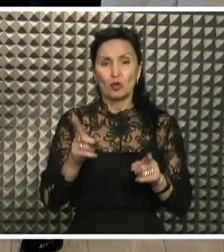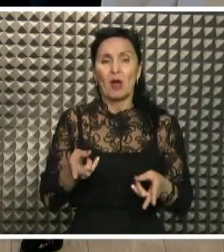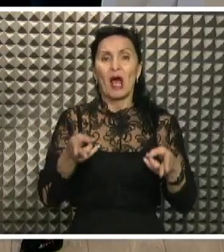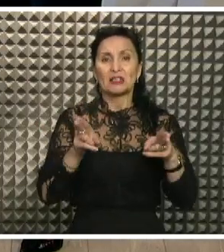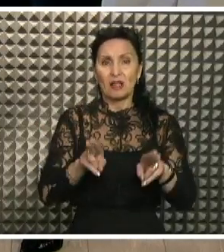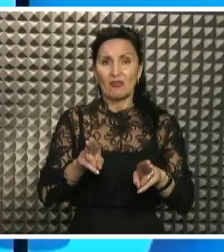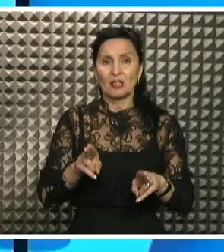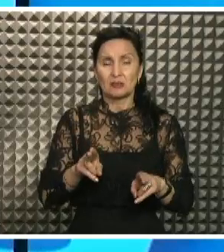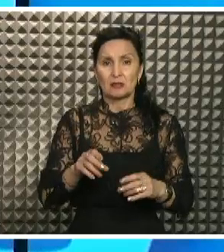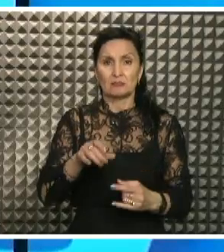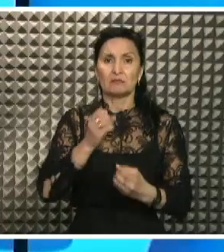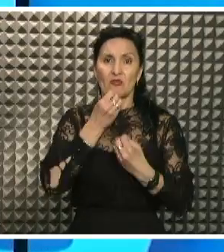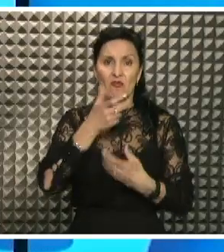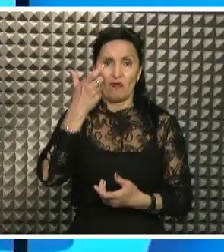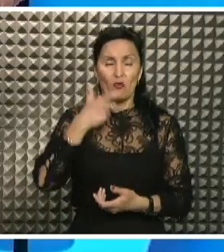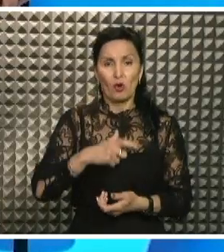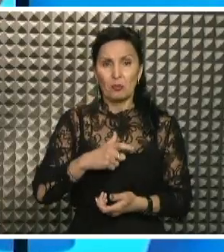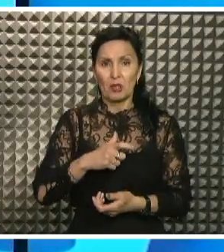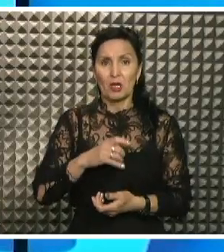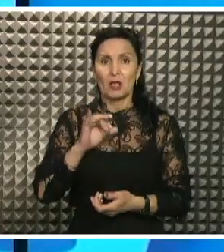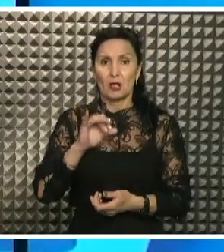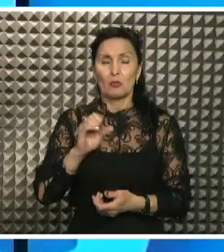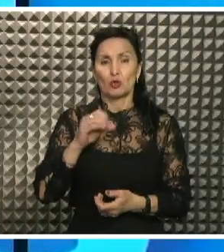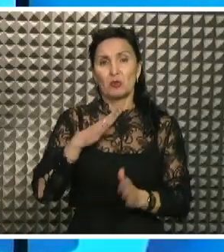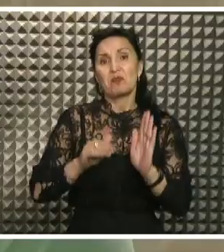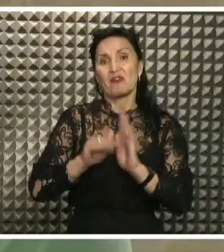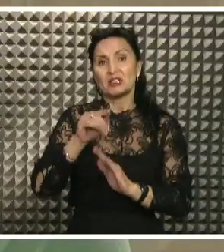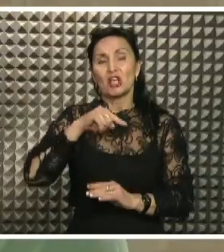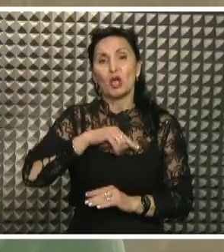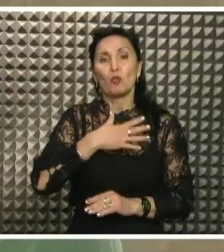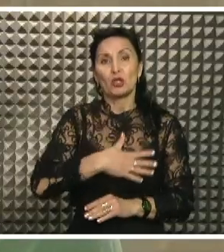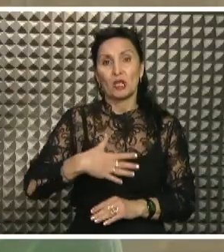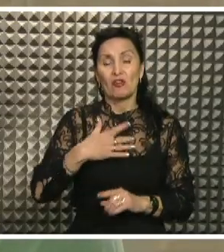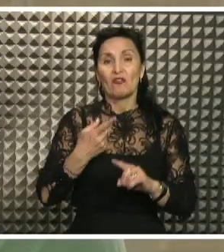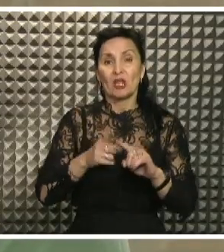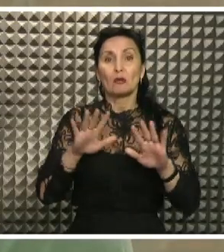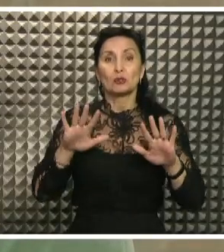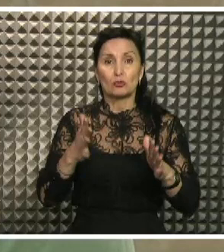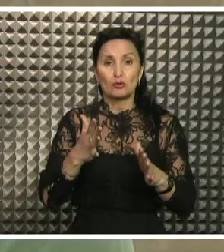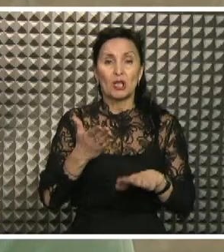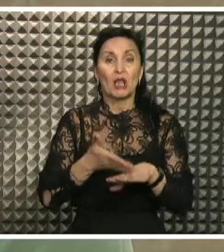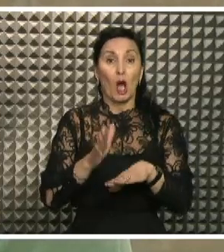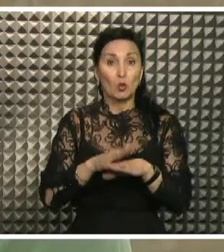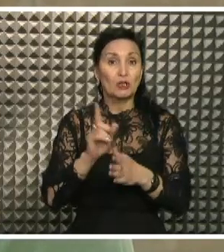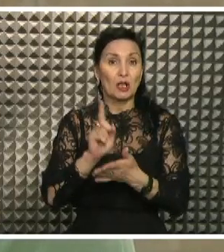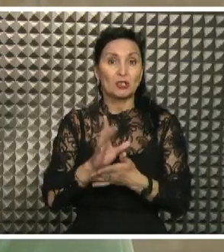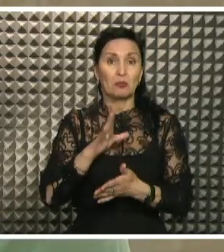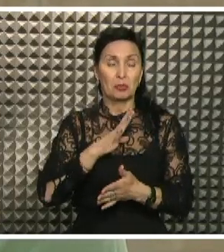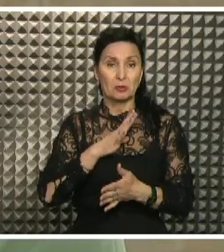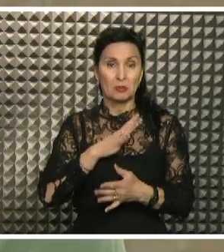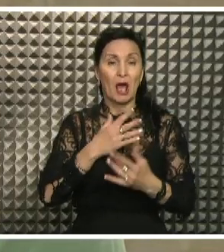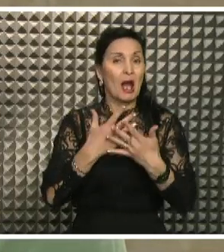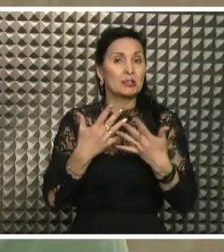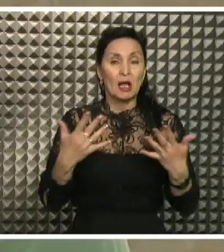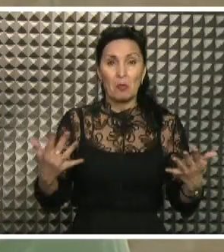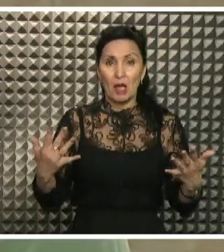в форме, да, и, может быть, даже повысить иммунитет? Ну, в данном случае нагрузки должны быть максимально